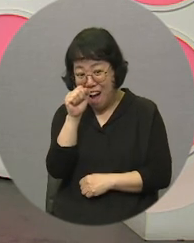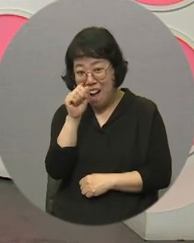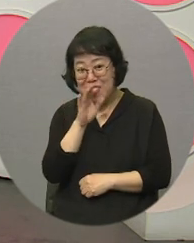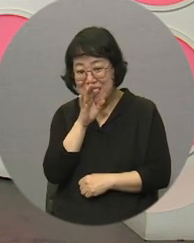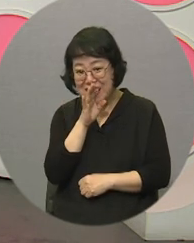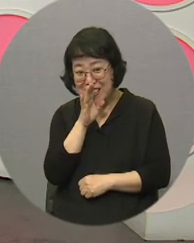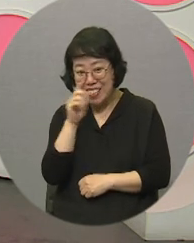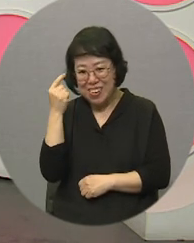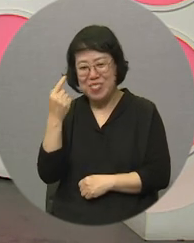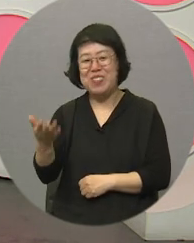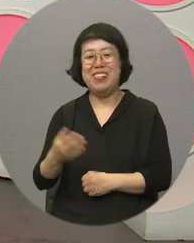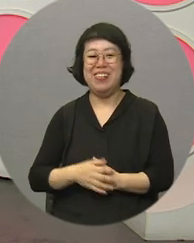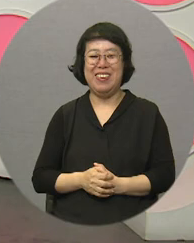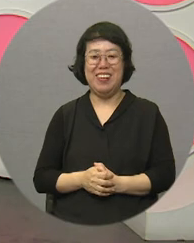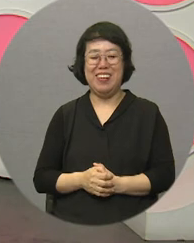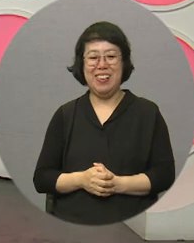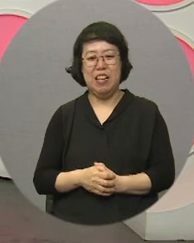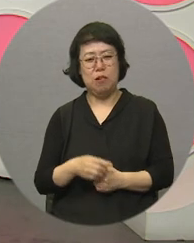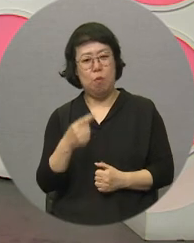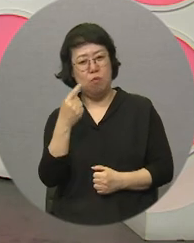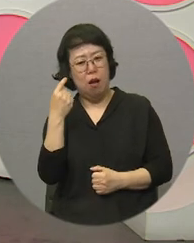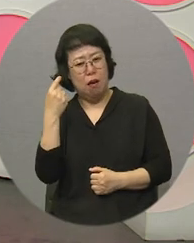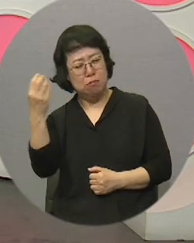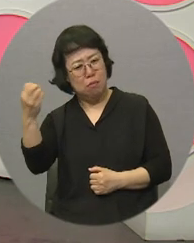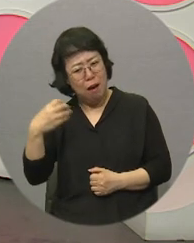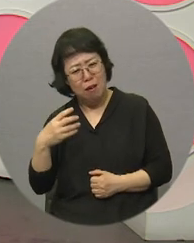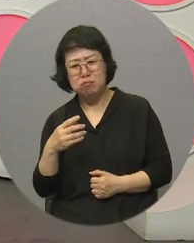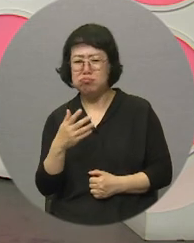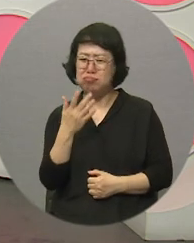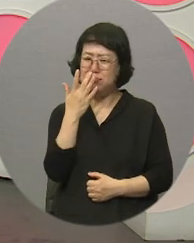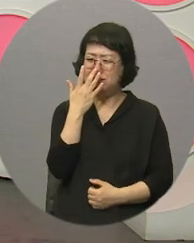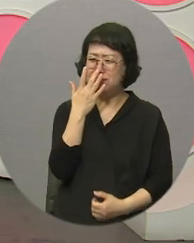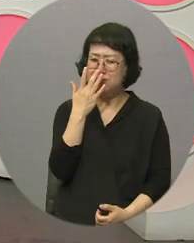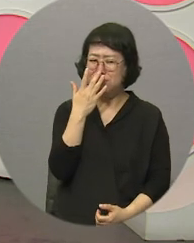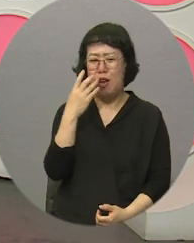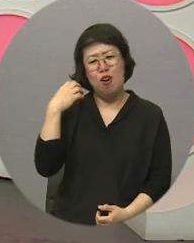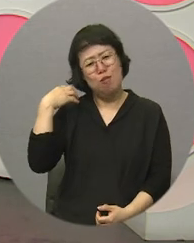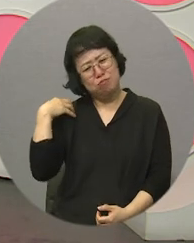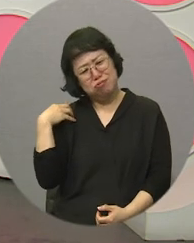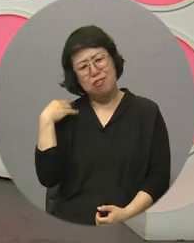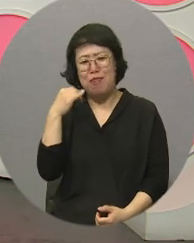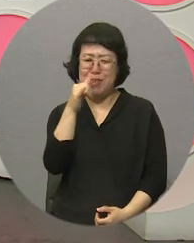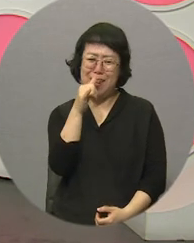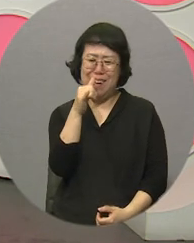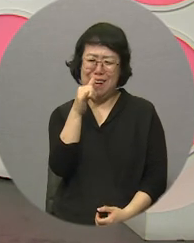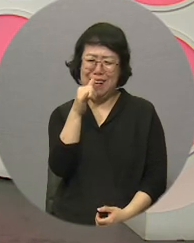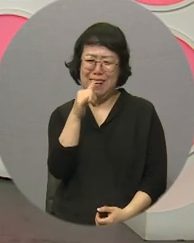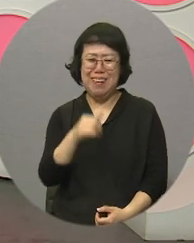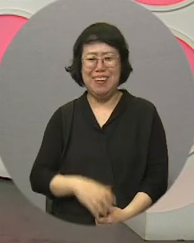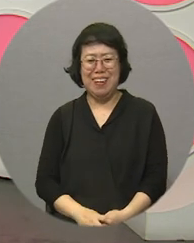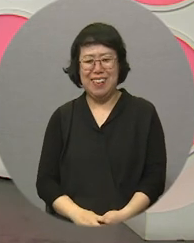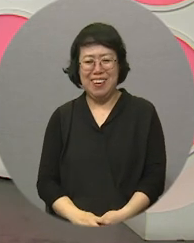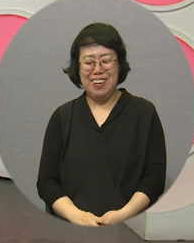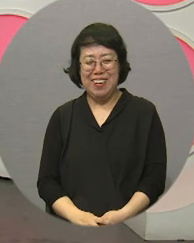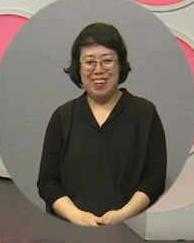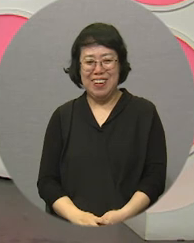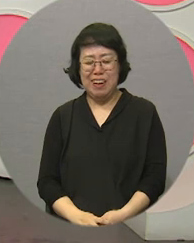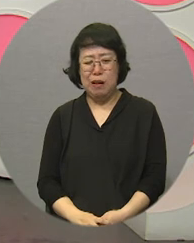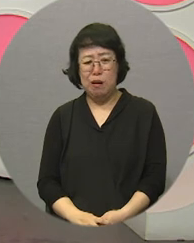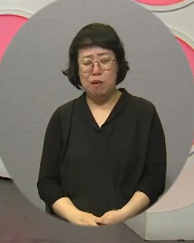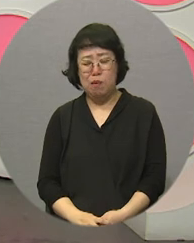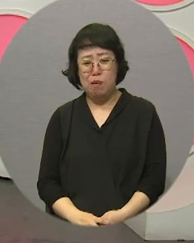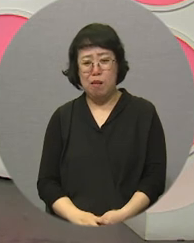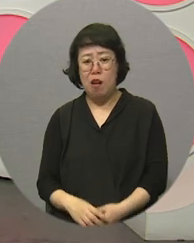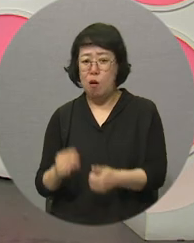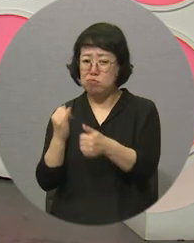하더군요. 글쎄, 모르겠어. 조금 부담스럽기도 하고, 라고요.